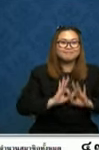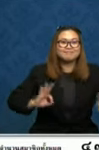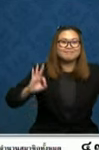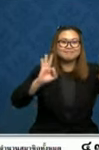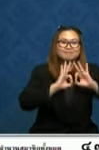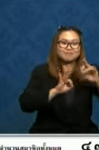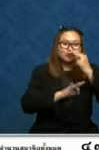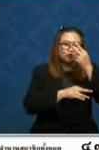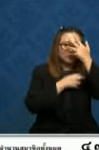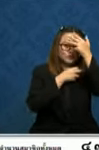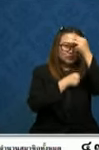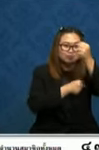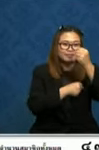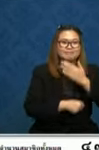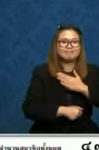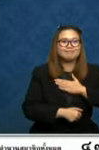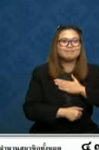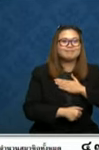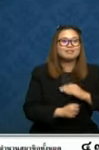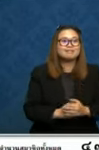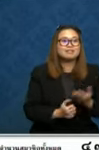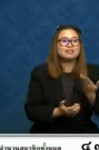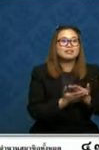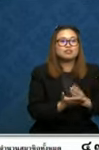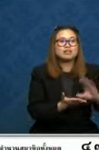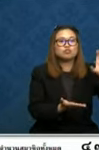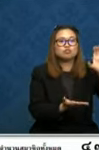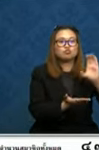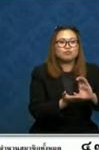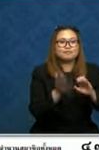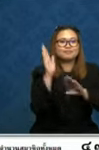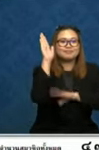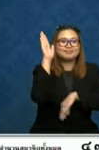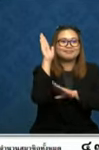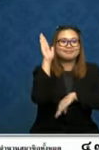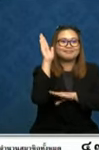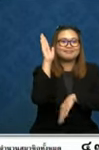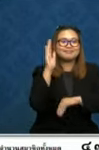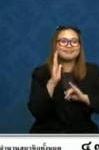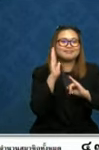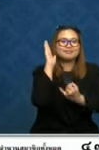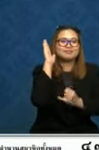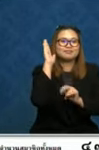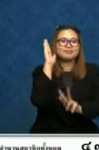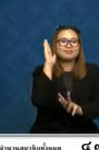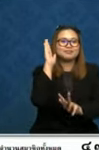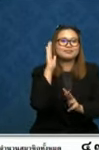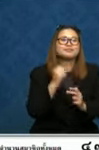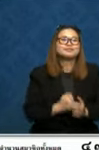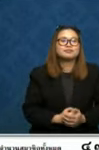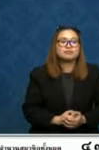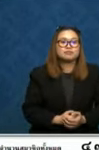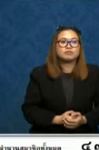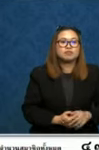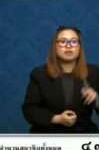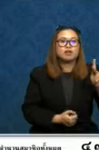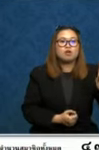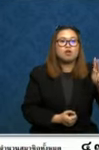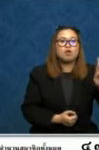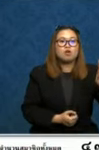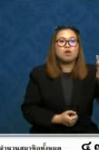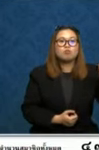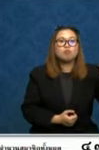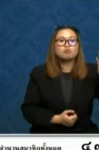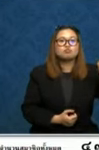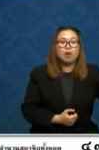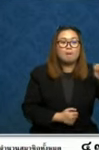นใจครับท่านประธานคืองบประมาณเกี่ยวกับจังหวัดชายแดนภาคใต้ท่านประธานเชื่อไหม80กว่าเปอร์เซ็นต์ของกรมน.เป็นงบประมาณเกี่ยวกับ